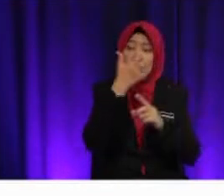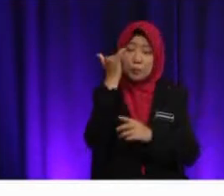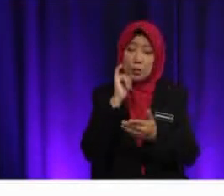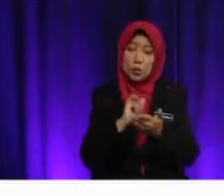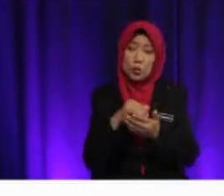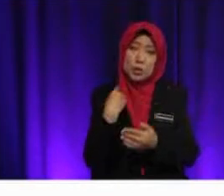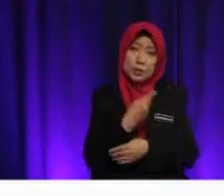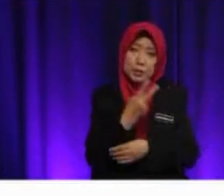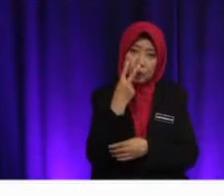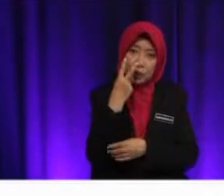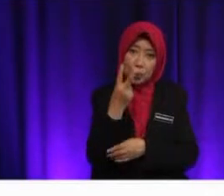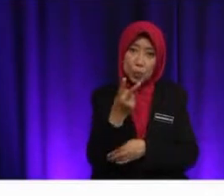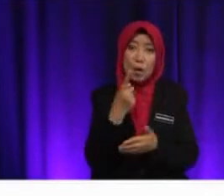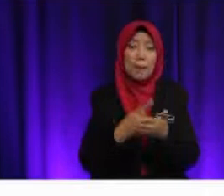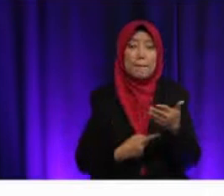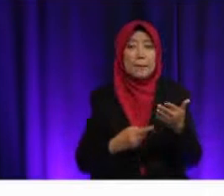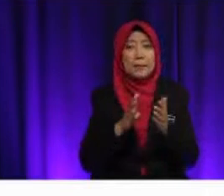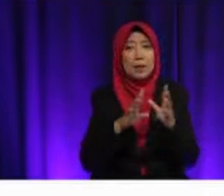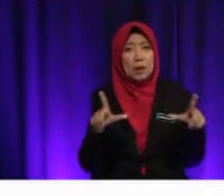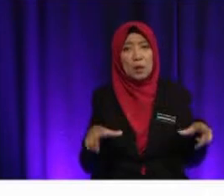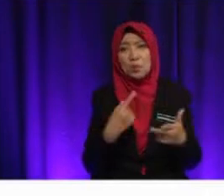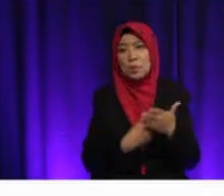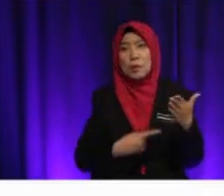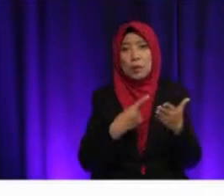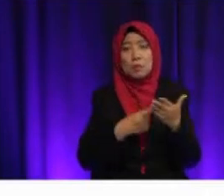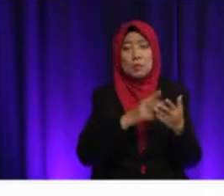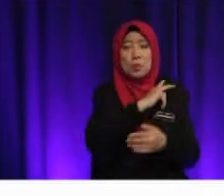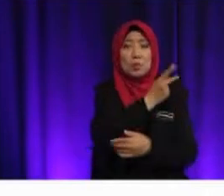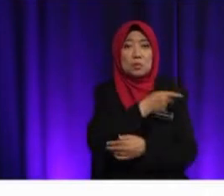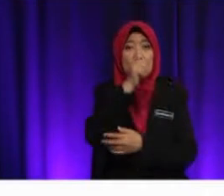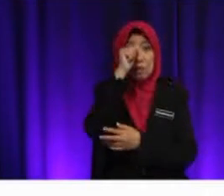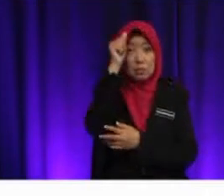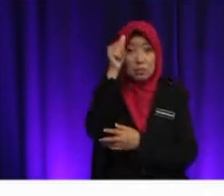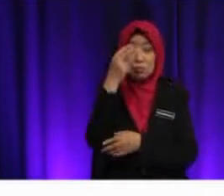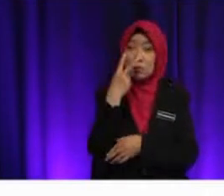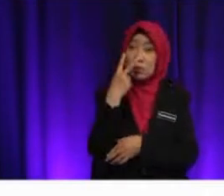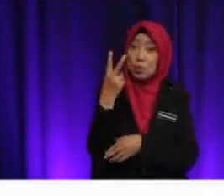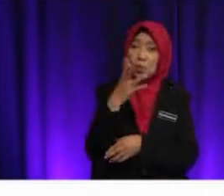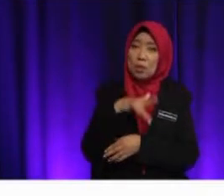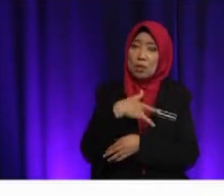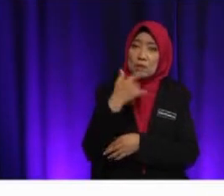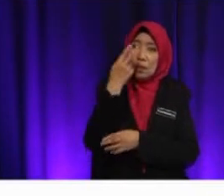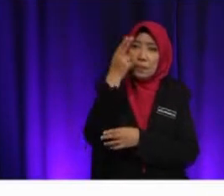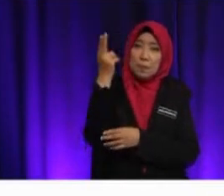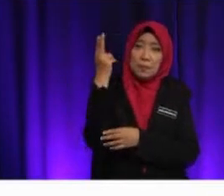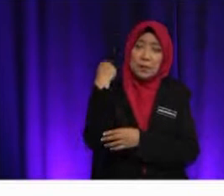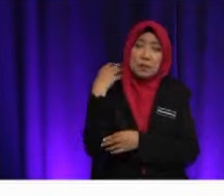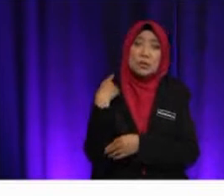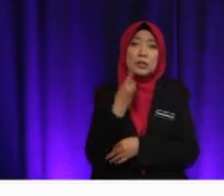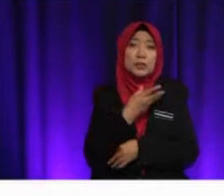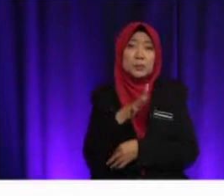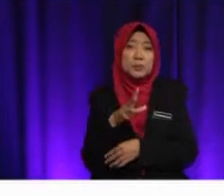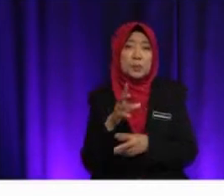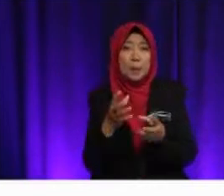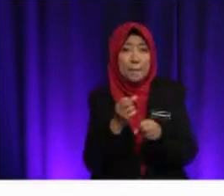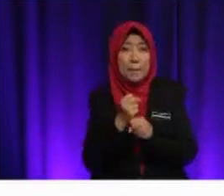berlaku, apa kekuasaan Allah, Allah tambahkan pahala kepada kita. Kita tengok masya-Allah hebatnya awan ni bergerak. Tak ada siapa